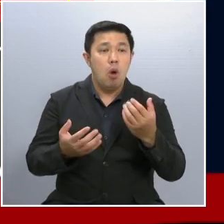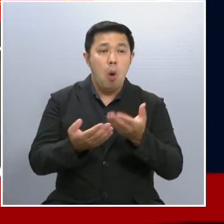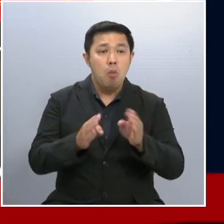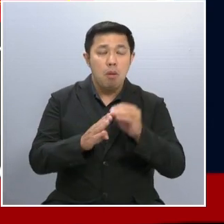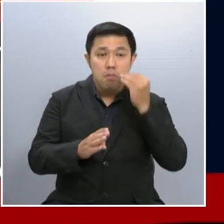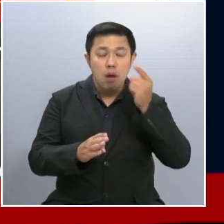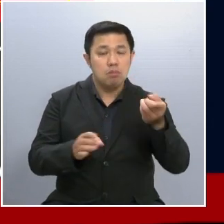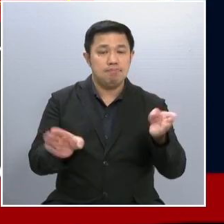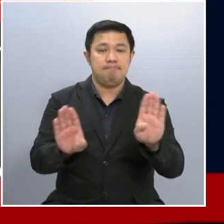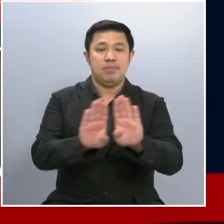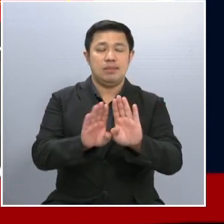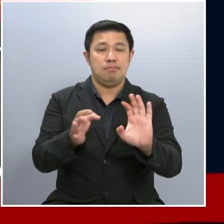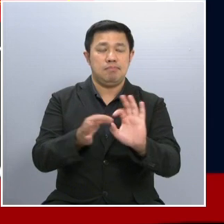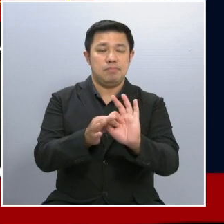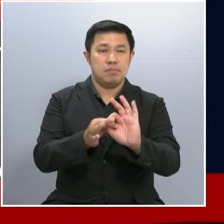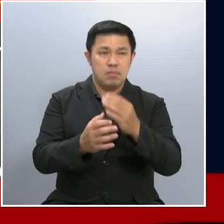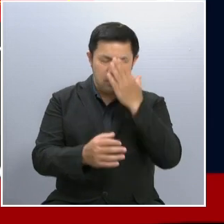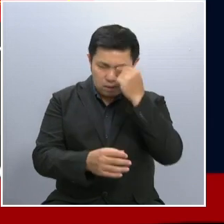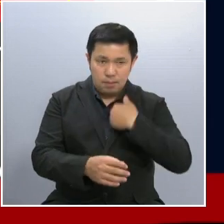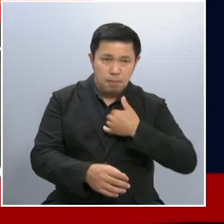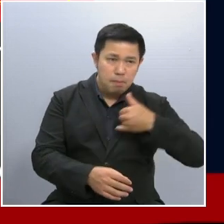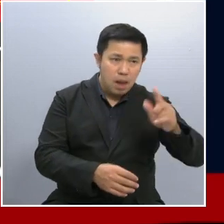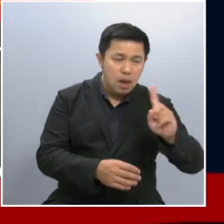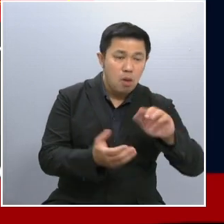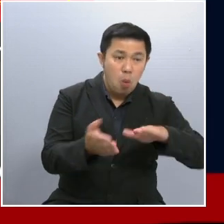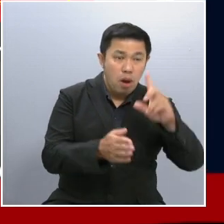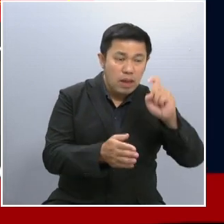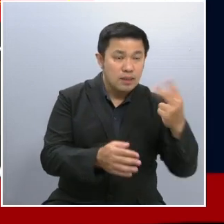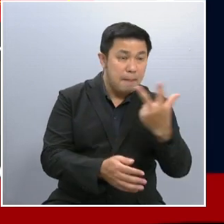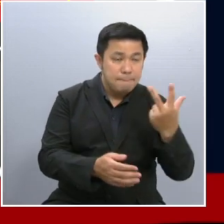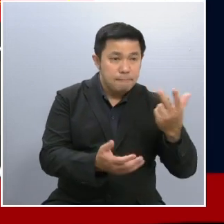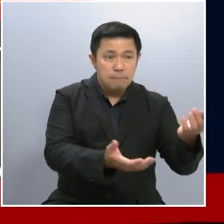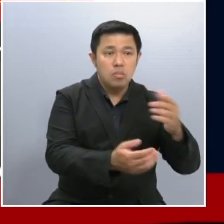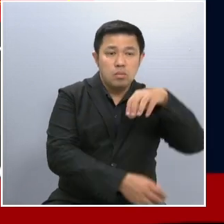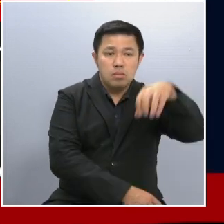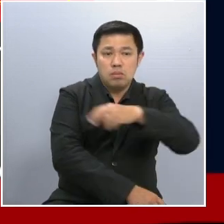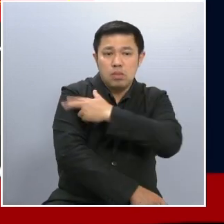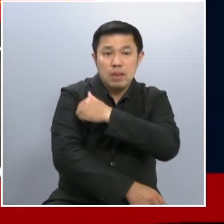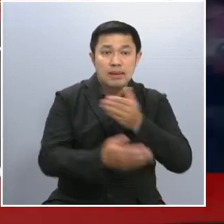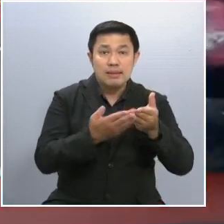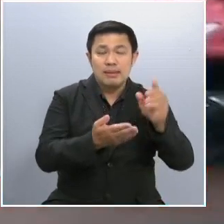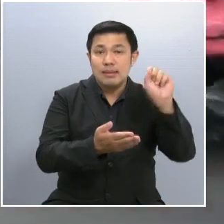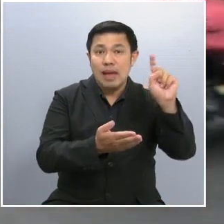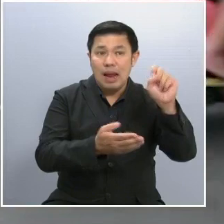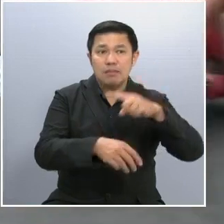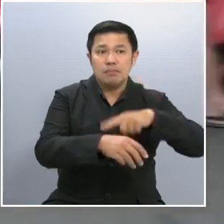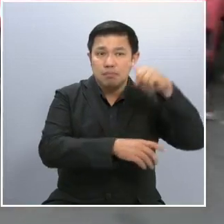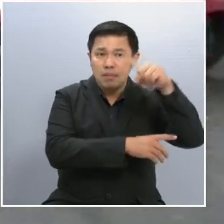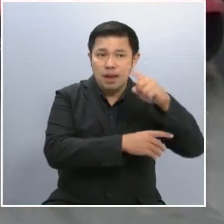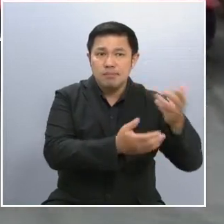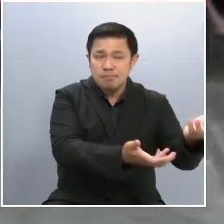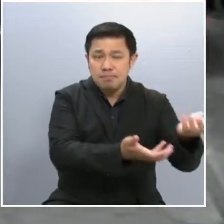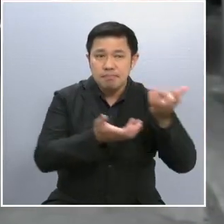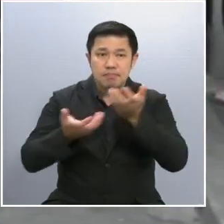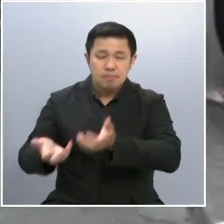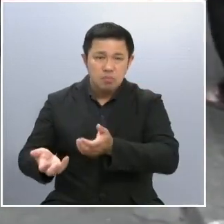นี้ปิดเงียบค่ะคาดว่าน่าจะไปดำเนินการเตรียมรับศพผู้ตายทั้ง3ศพที่โรงพยาบาลศิริราชในช่วงบ่ายวันนี้ค่ะ ครับก็เป็นปัญ